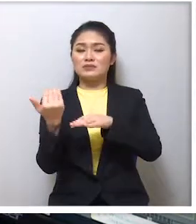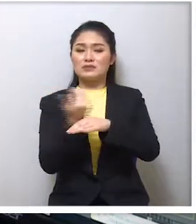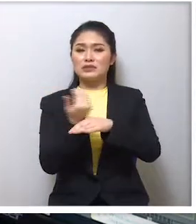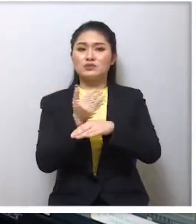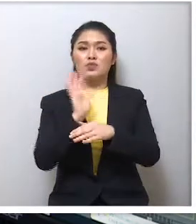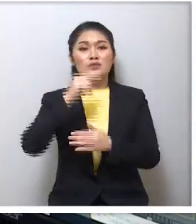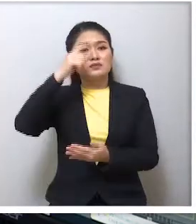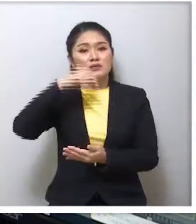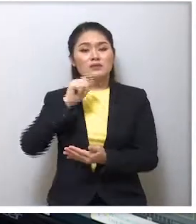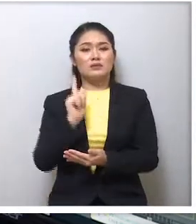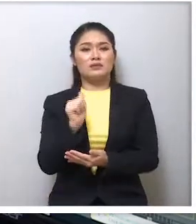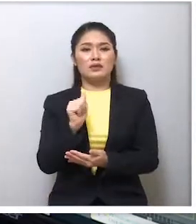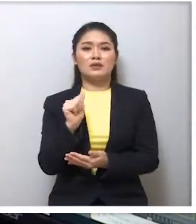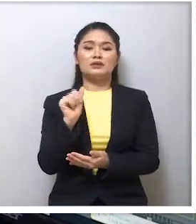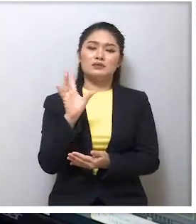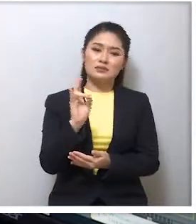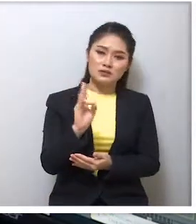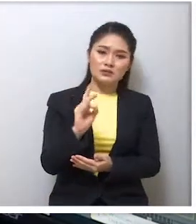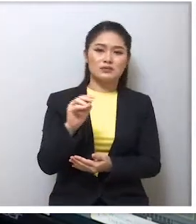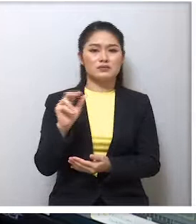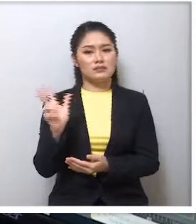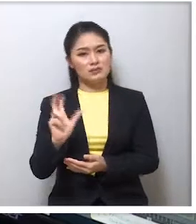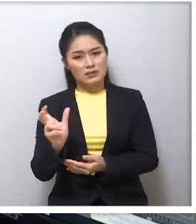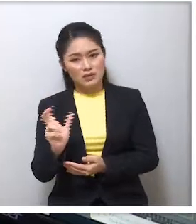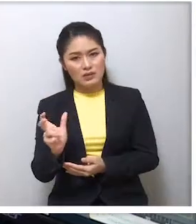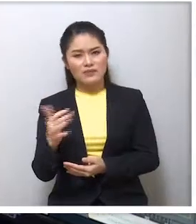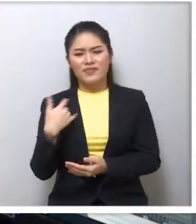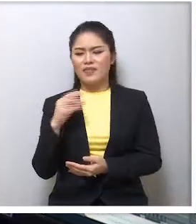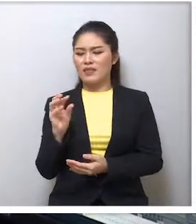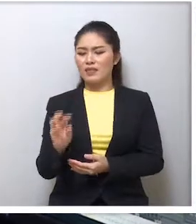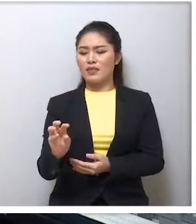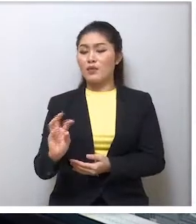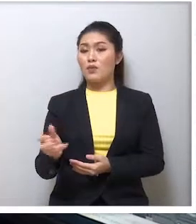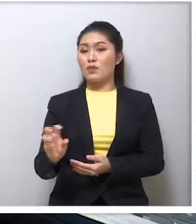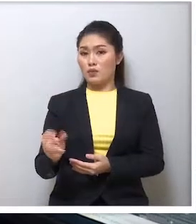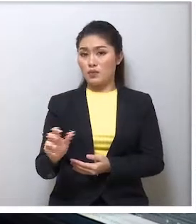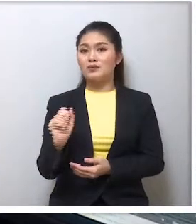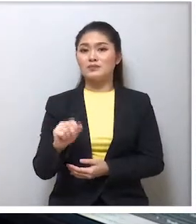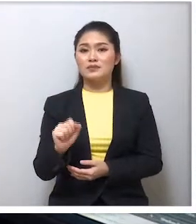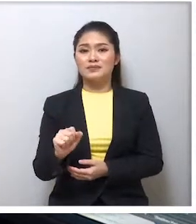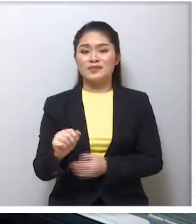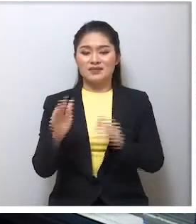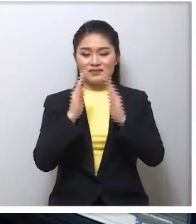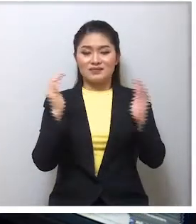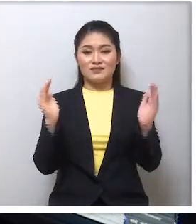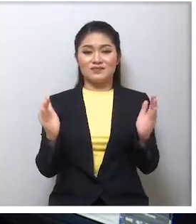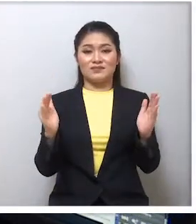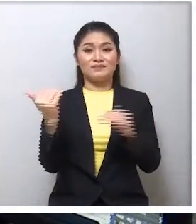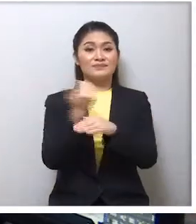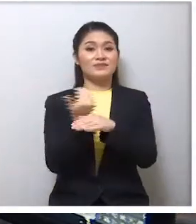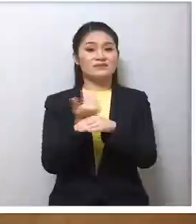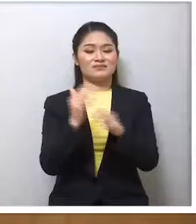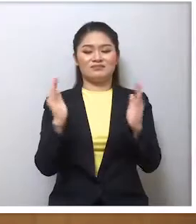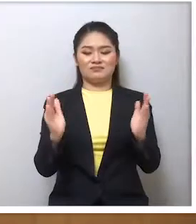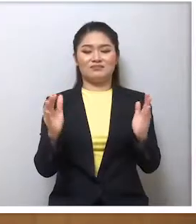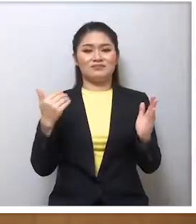ของเมืองไทยเราช่อง7ช่อง3อะไรพวกนี้ใช่ไหมครับเขาจะมีโลโก้เล็กๆหมุนอยู่ข้างจอเห็นไหมครับ